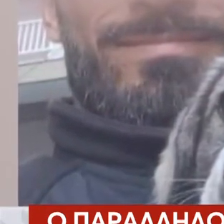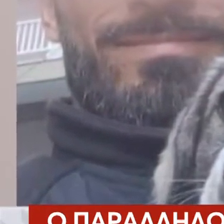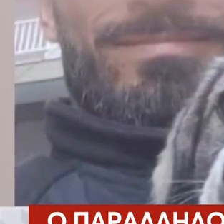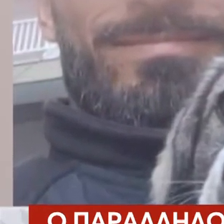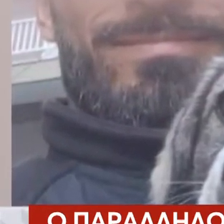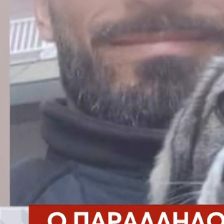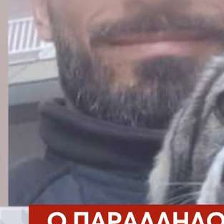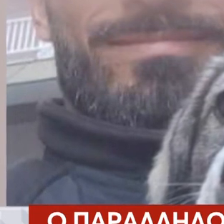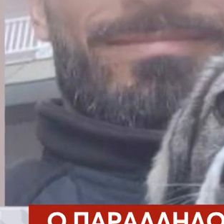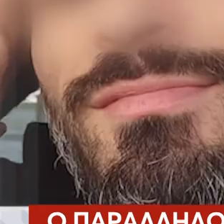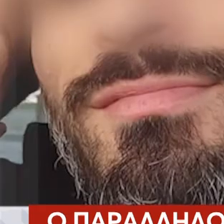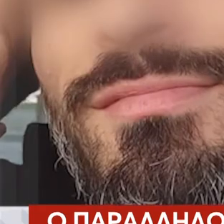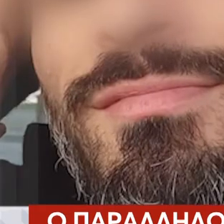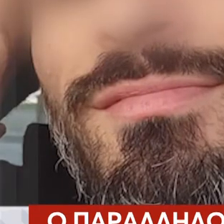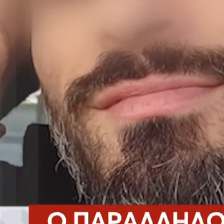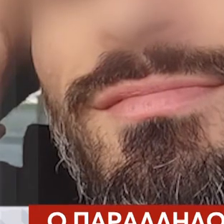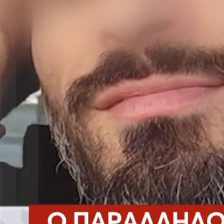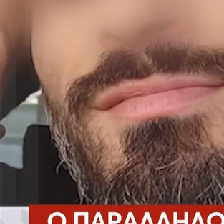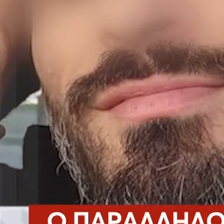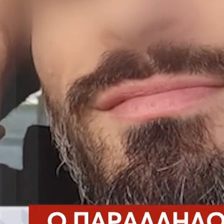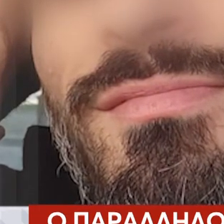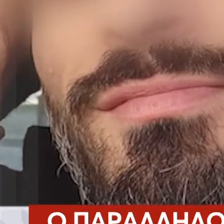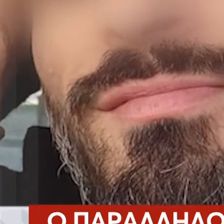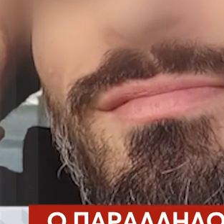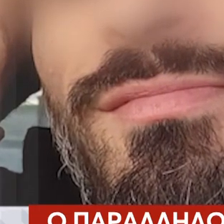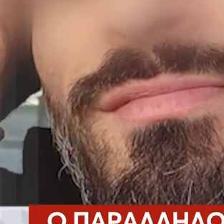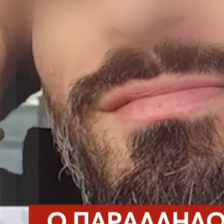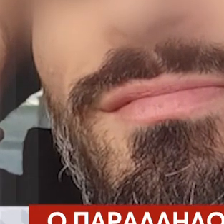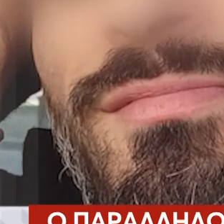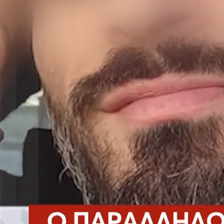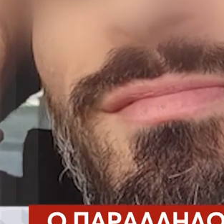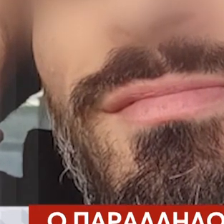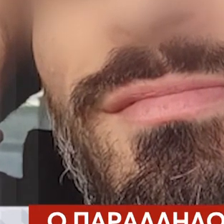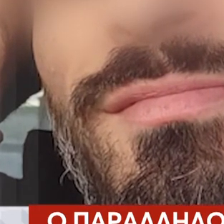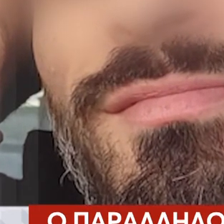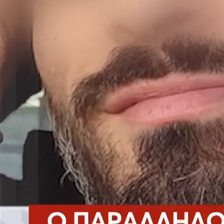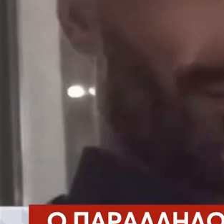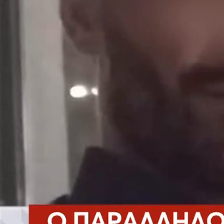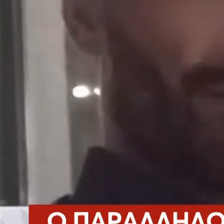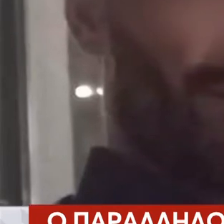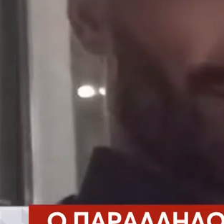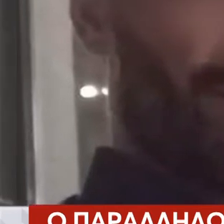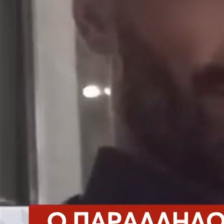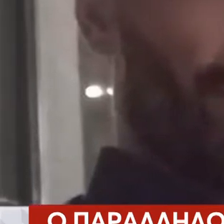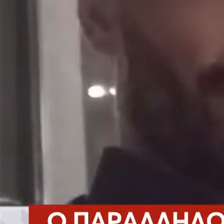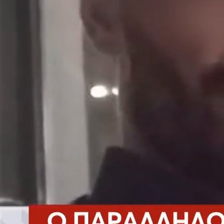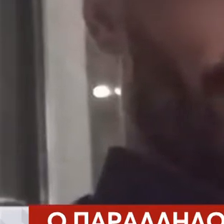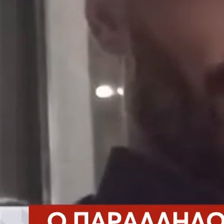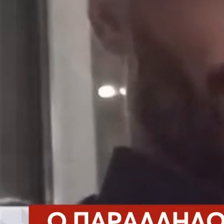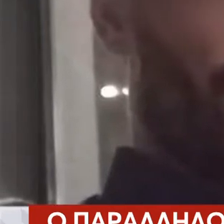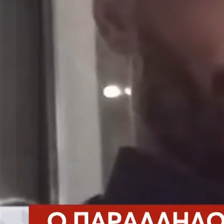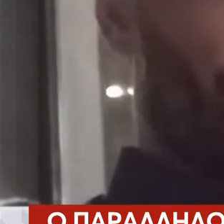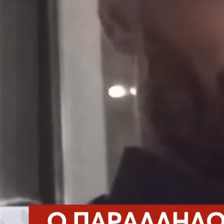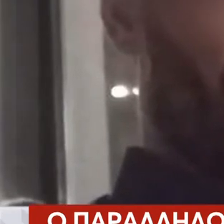Αυτός παντρεύτηκε τον Οκτώβριο. Δηλαδή ήταν δίγαμος. Τελευταία φορά που τον είδα ήταν πριν 6 μήνες. Πριν 3, με είχε πει